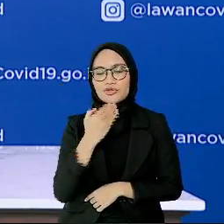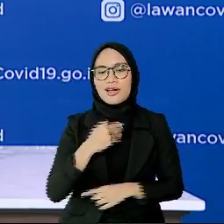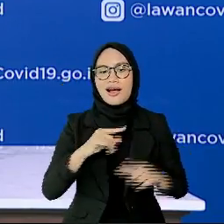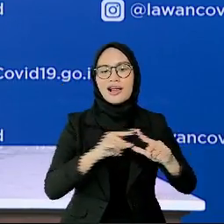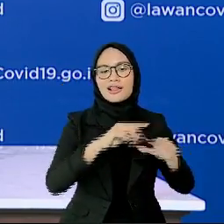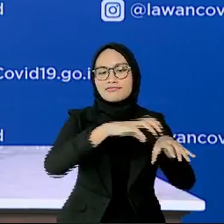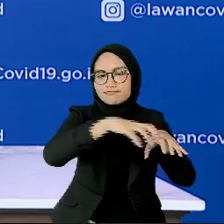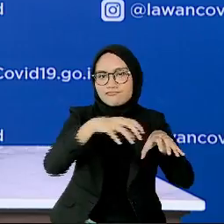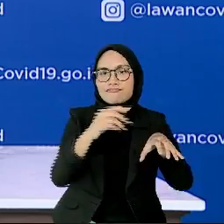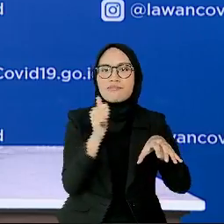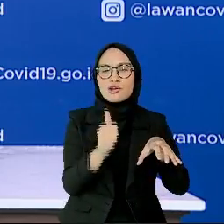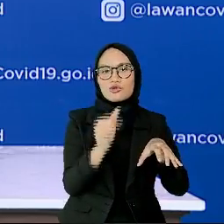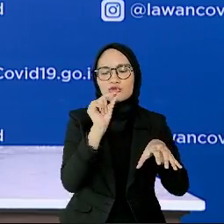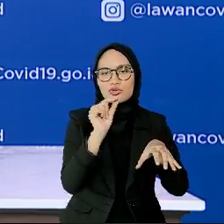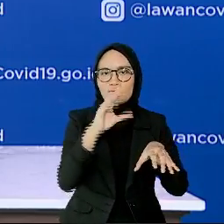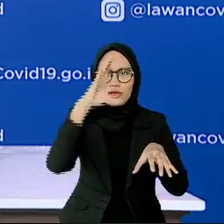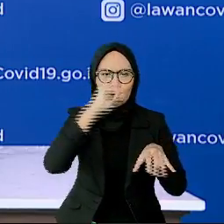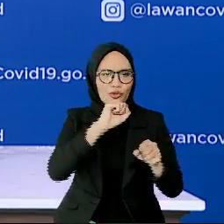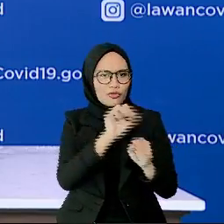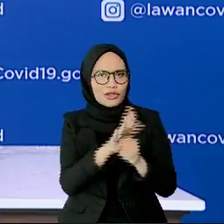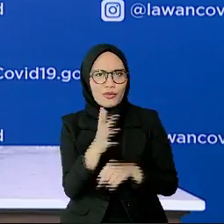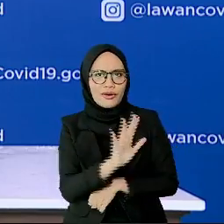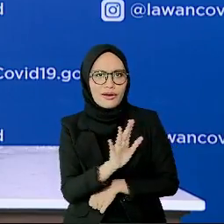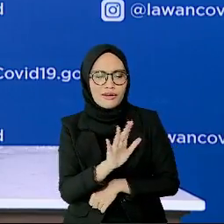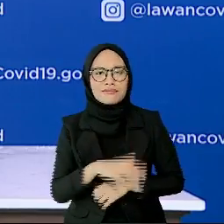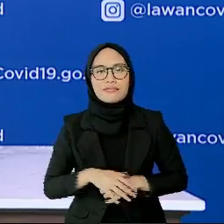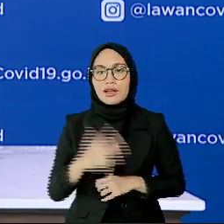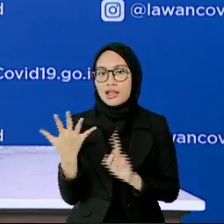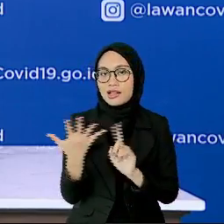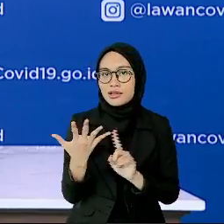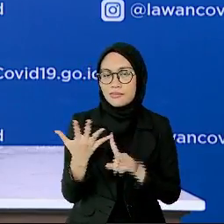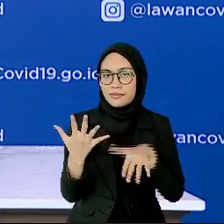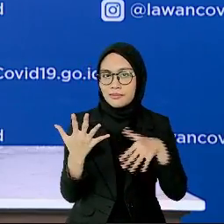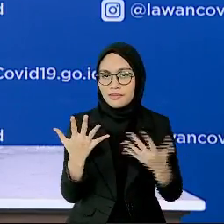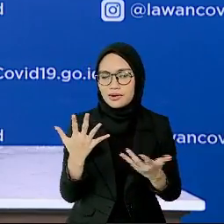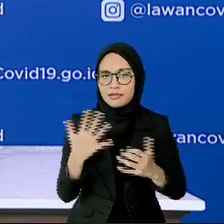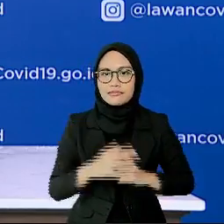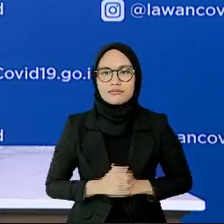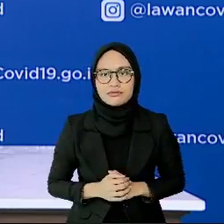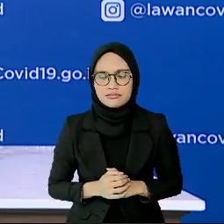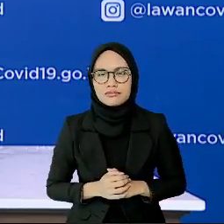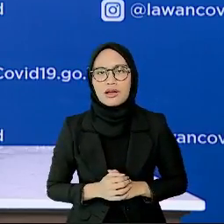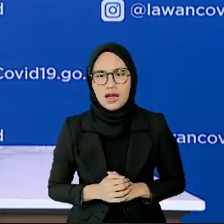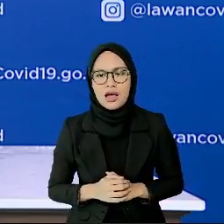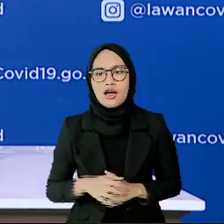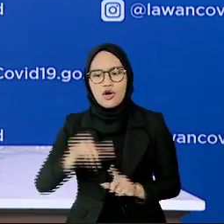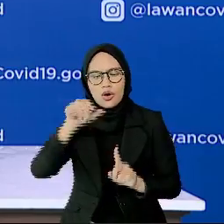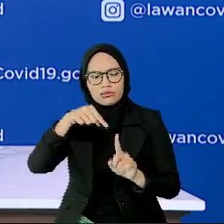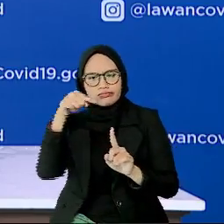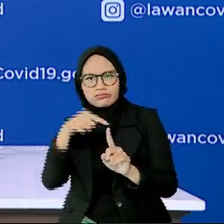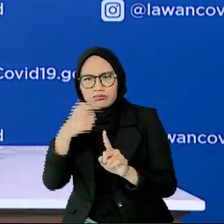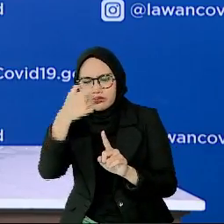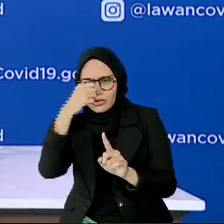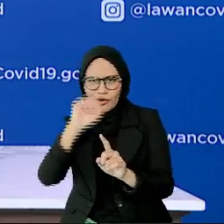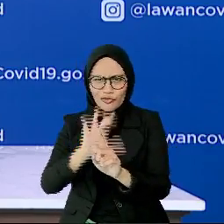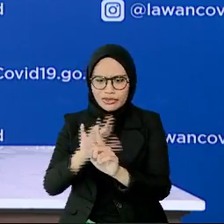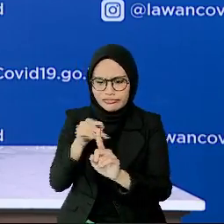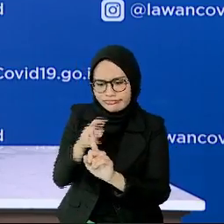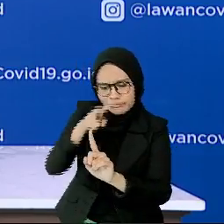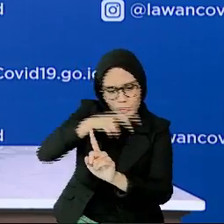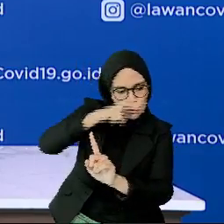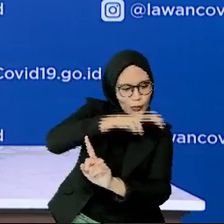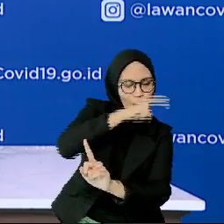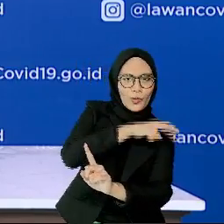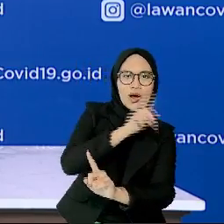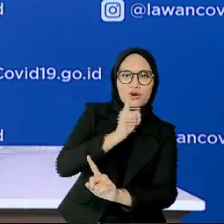akurat. Yang kelima, pemerintah meningkatkan upaya penelusuran kontak erat. Dan yang keenam